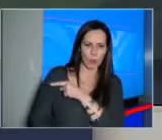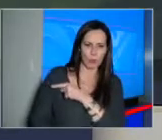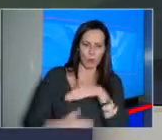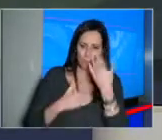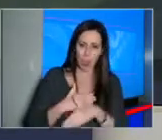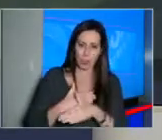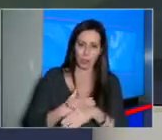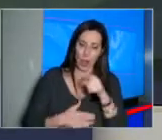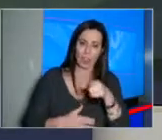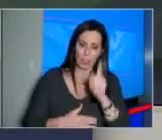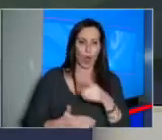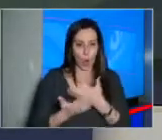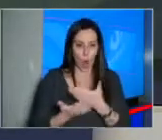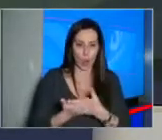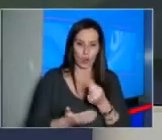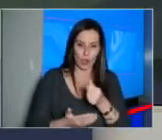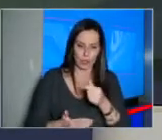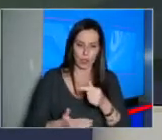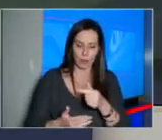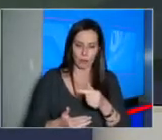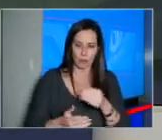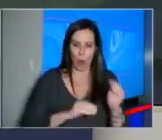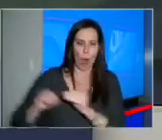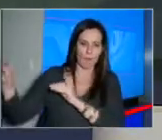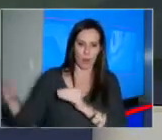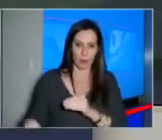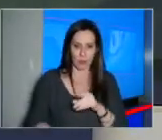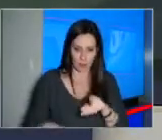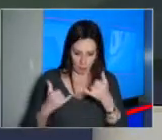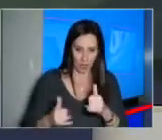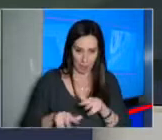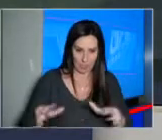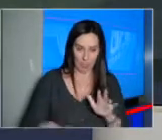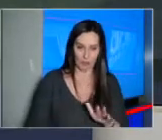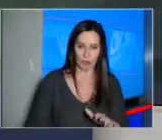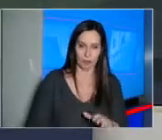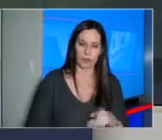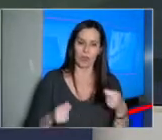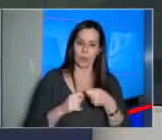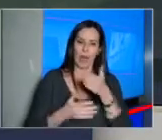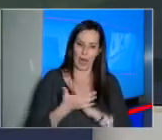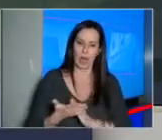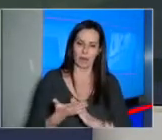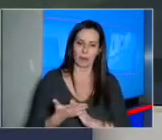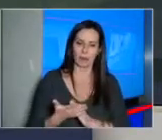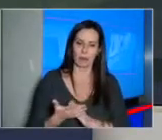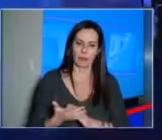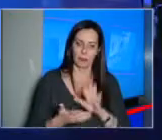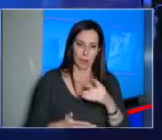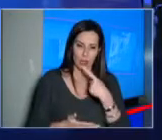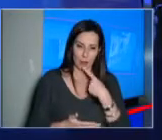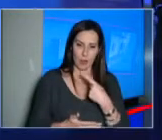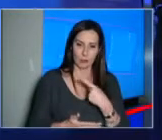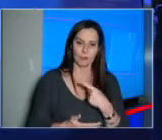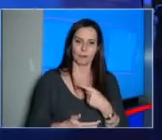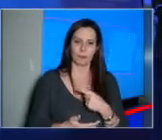ובסופו של יום אתה צריך להוכיח שהכסף יצא ממך. זה כרגע פני הדברים. לגבי חלק מן הסכום, אותו ציינתי בסוף